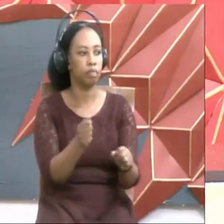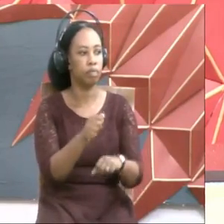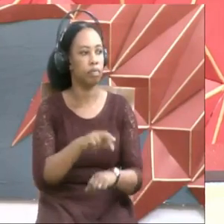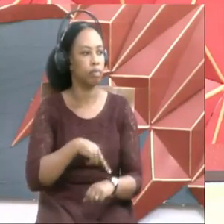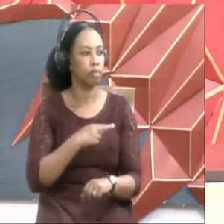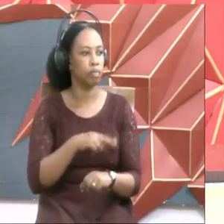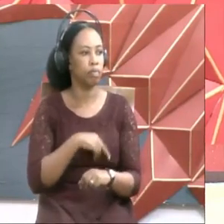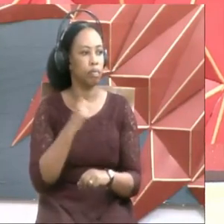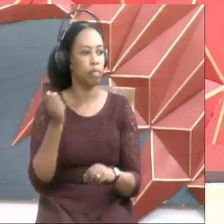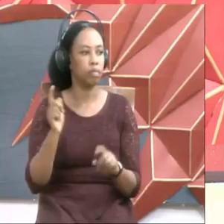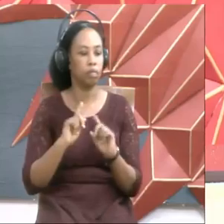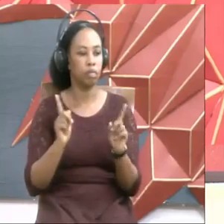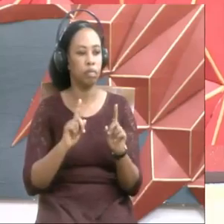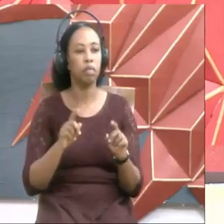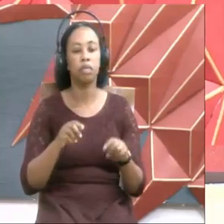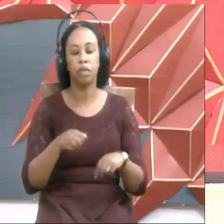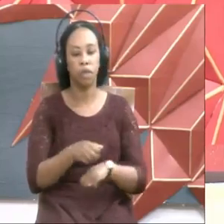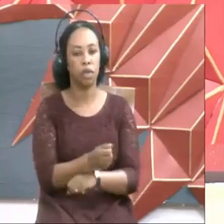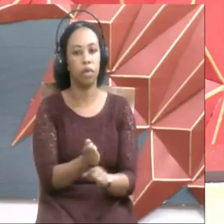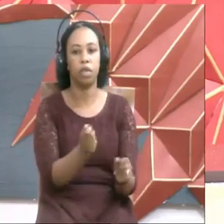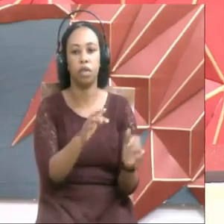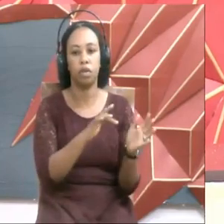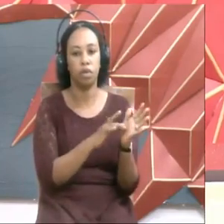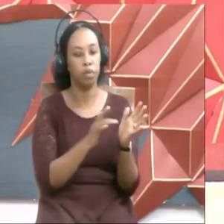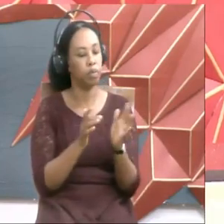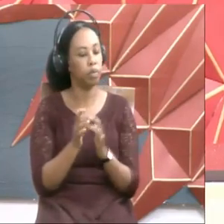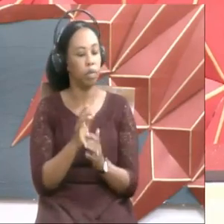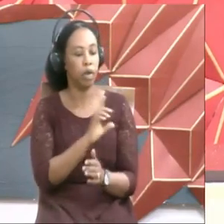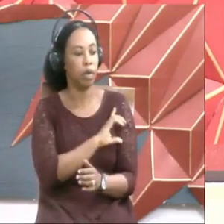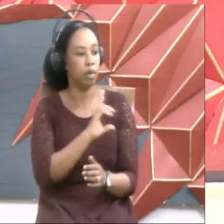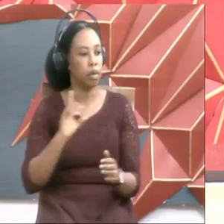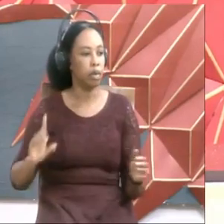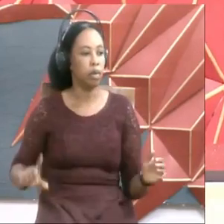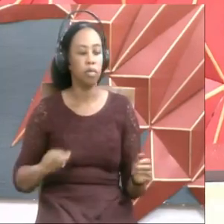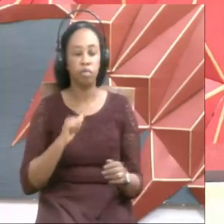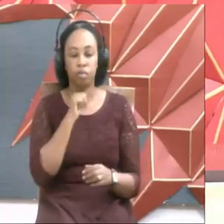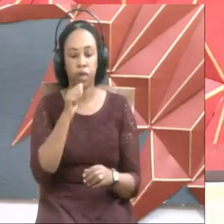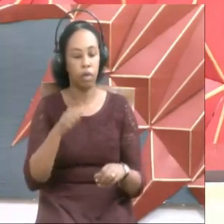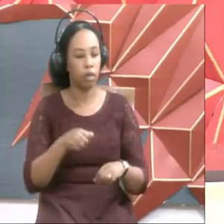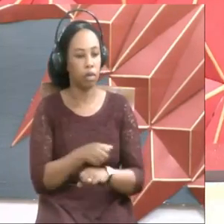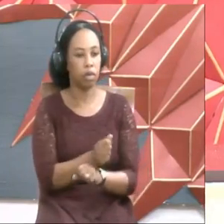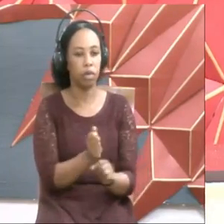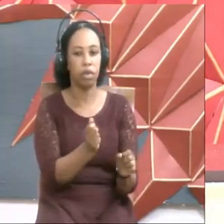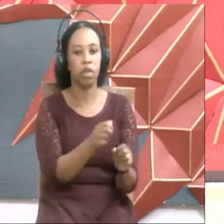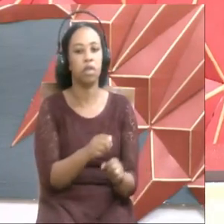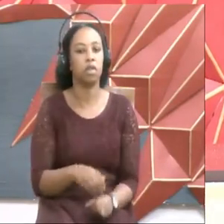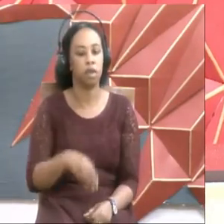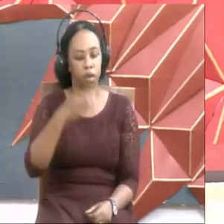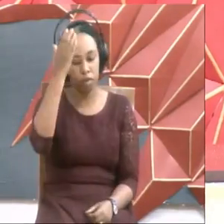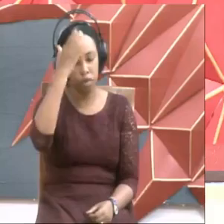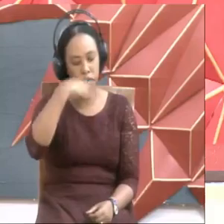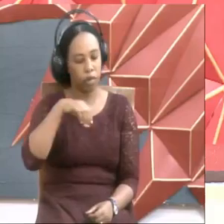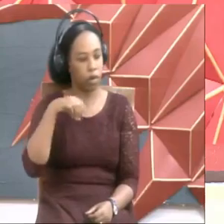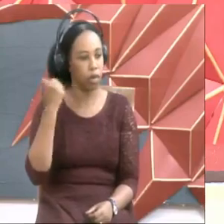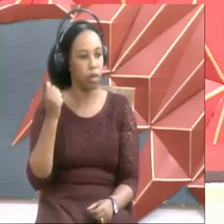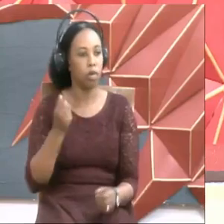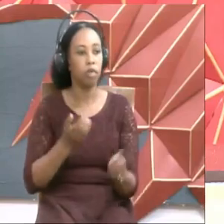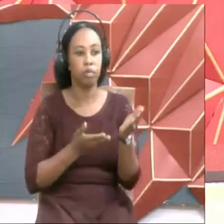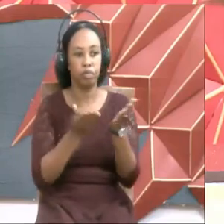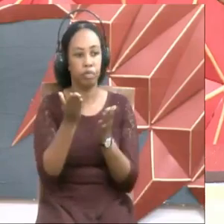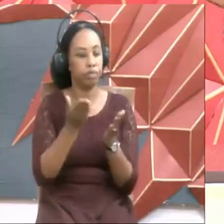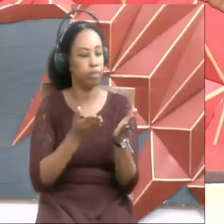ngo zirankurikira ntabwo zikurikira umushumba ntabwo zikurikira uwo ari we wese